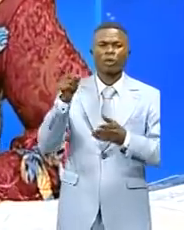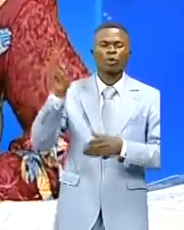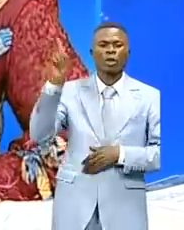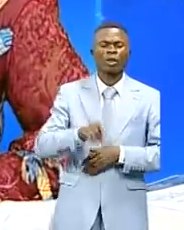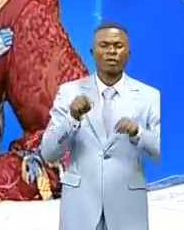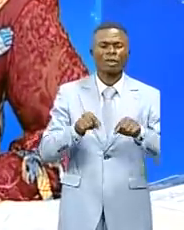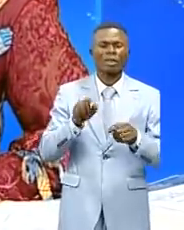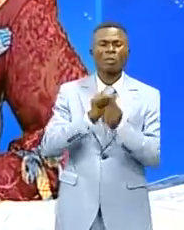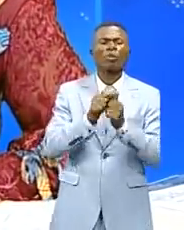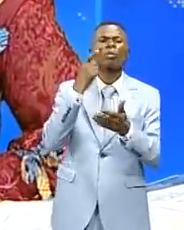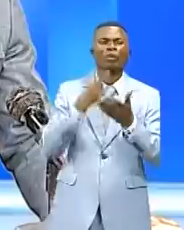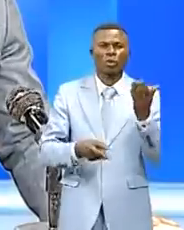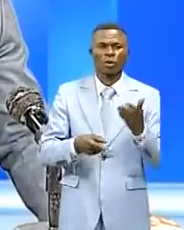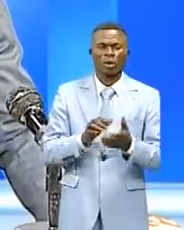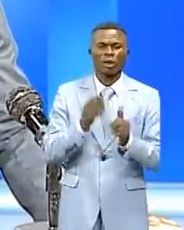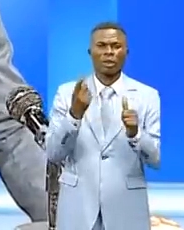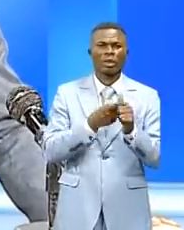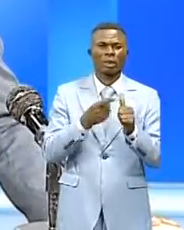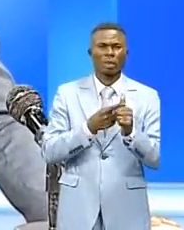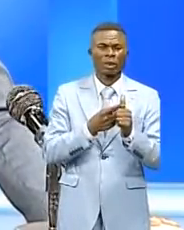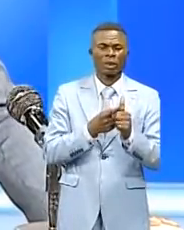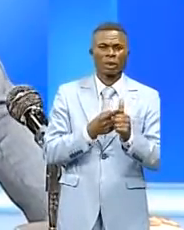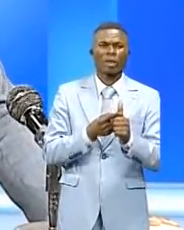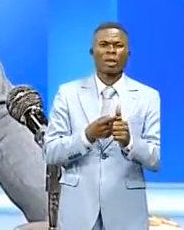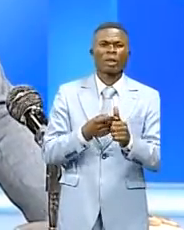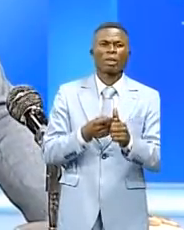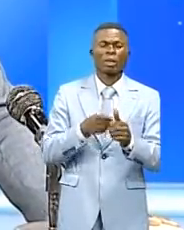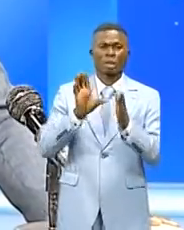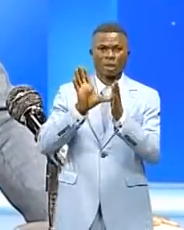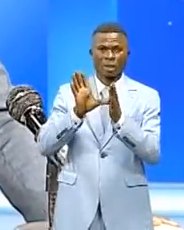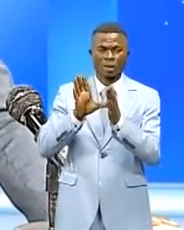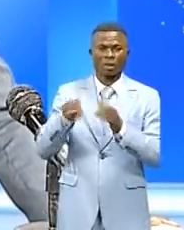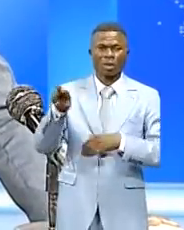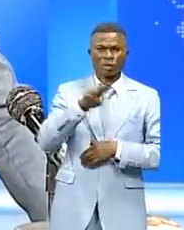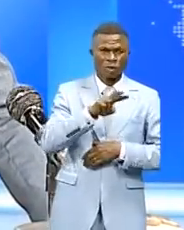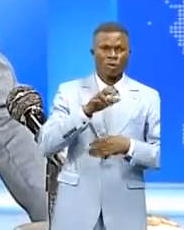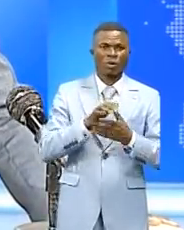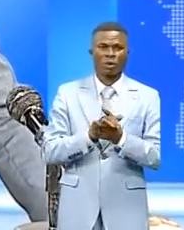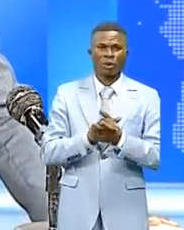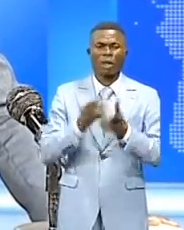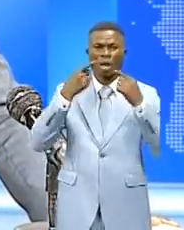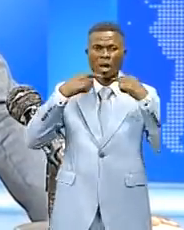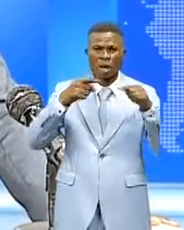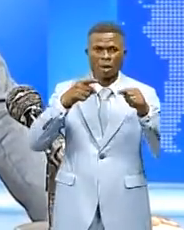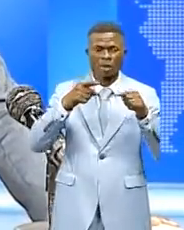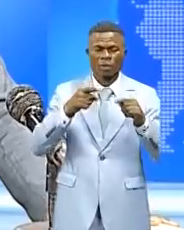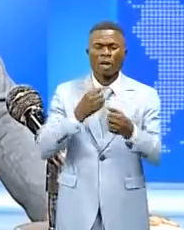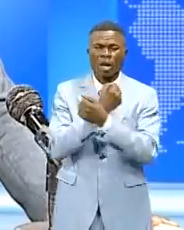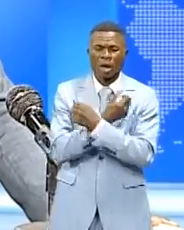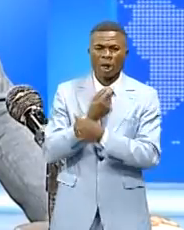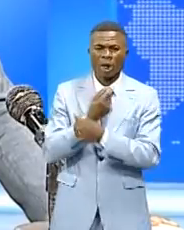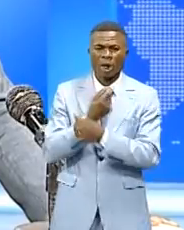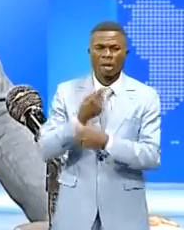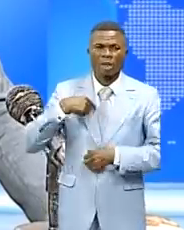emmène aujourd'hui rtnc d'abord je vais profiter de vos caméras pour pouvoir annoncer notre solidarité de leurs sous les